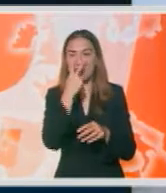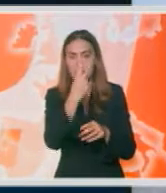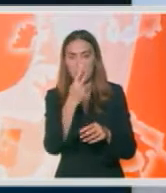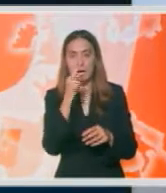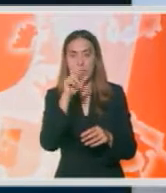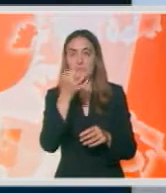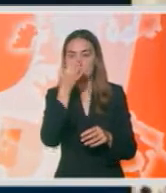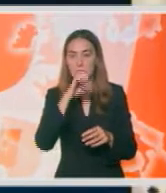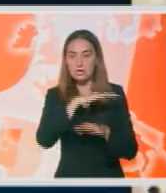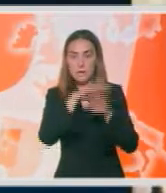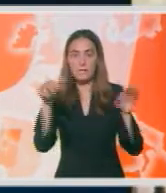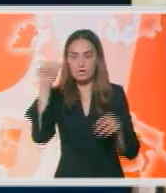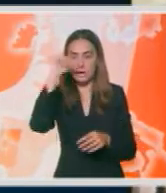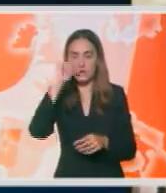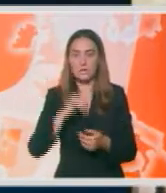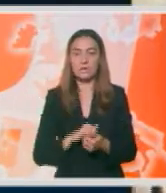površini vode.